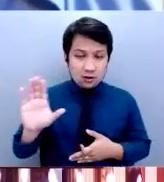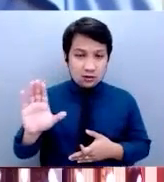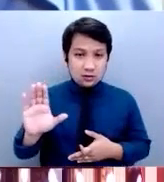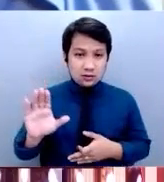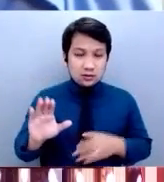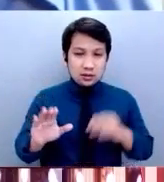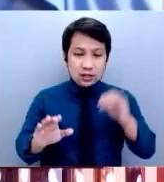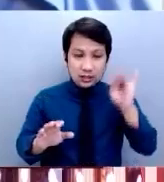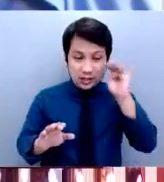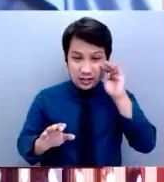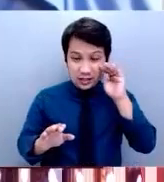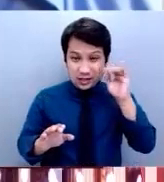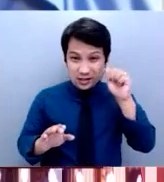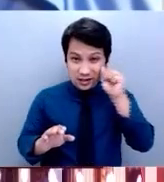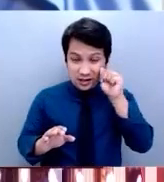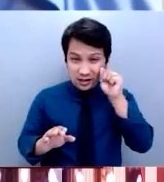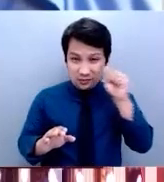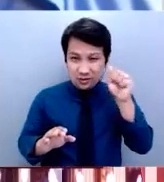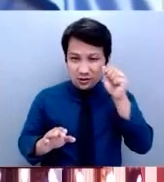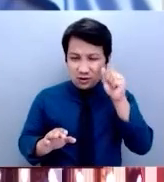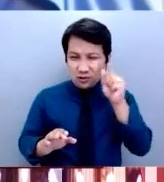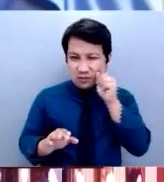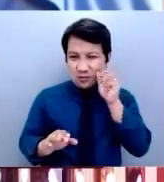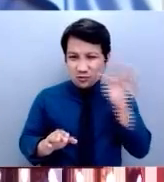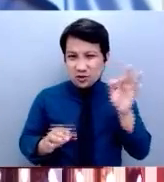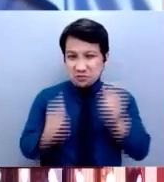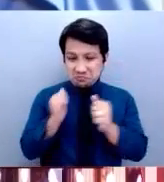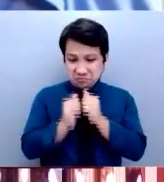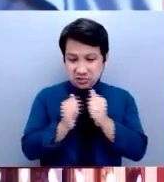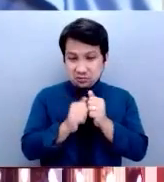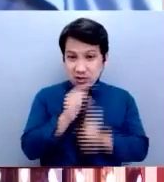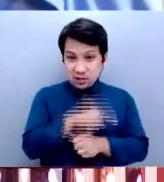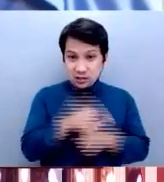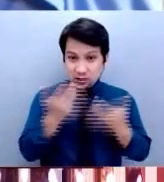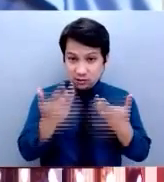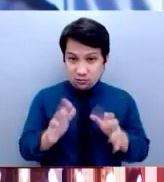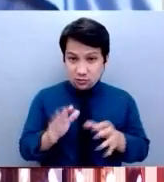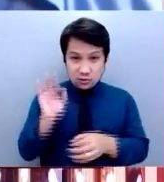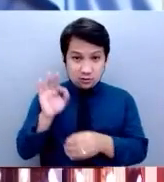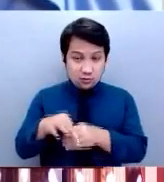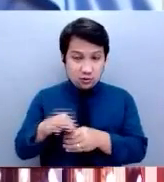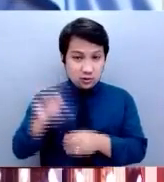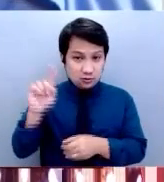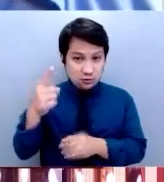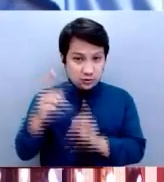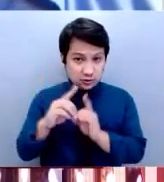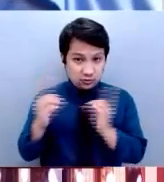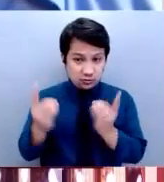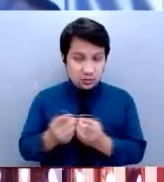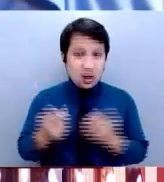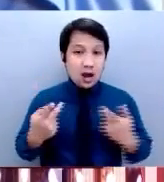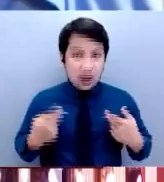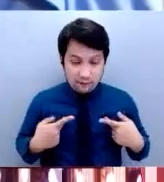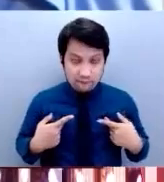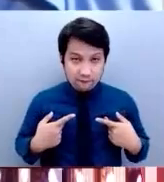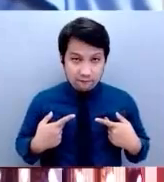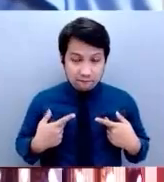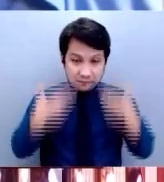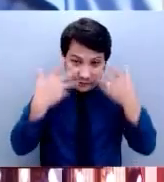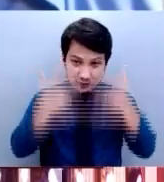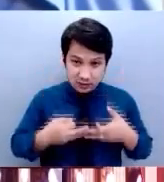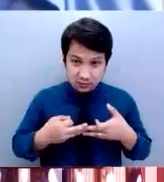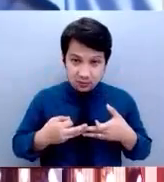Ferolino. What does that mean po? Does that mean po na nagbotohan na ang First Division at meron na pong, kumbaga, meron ng